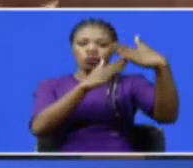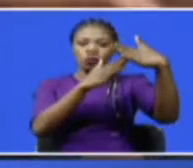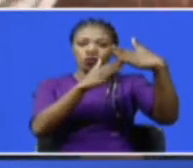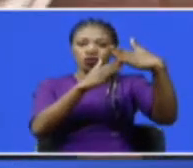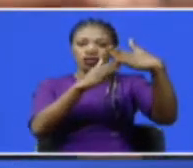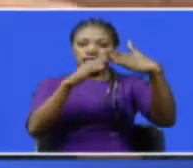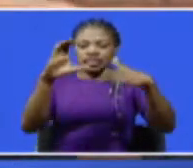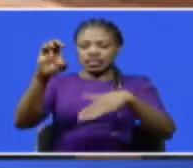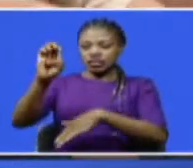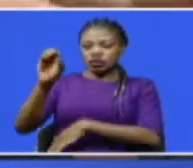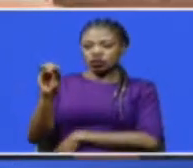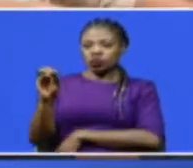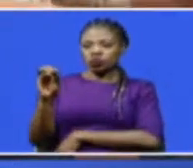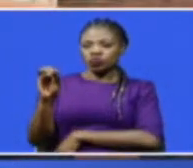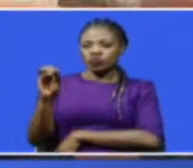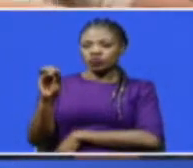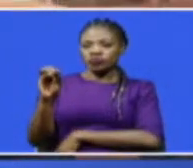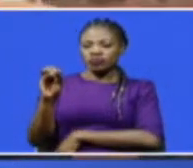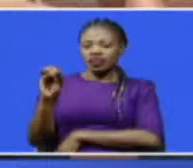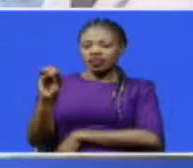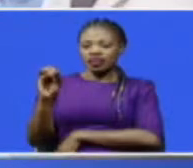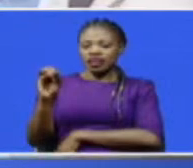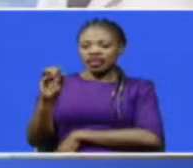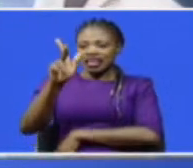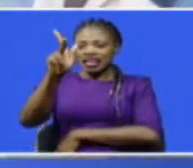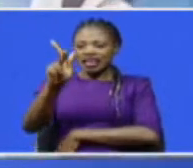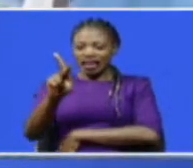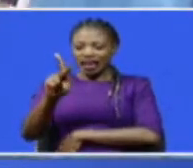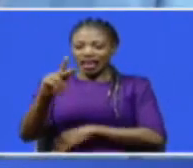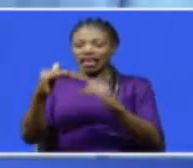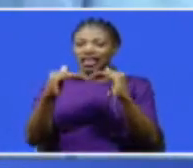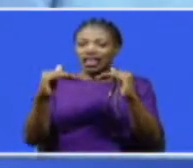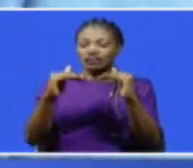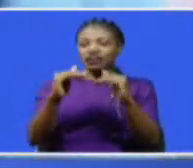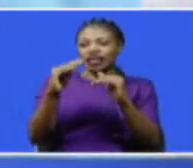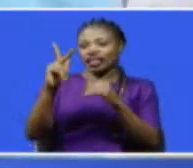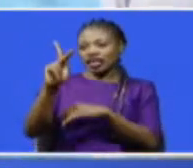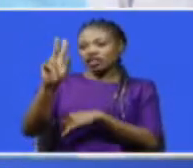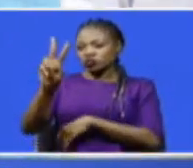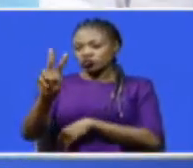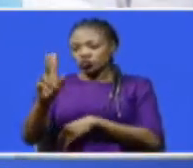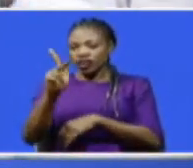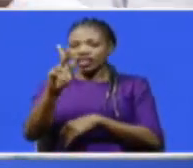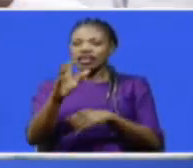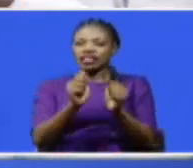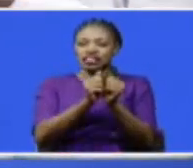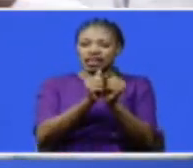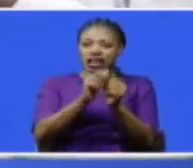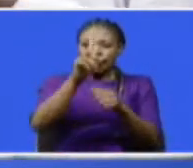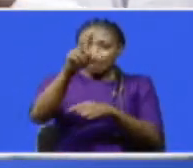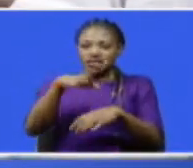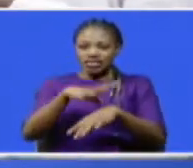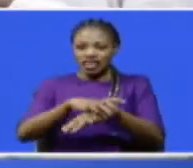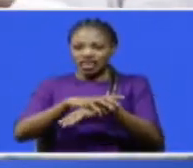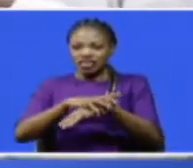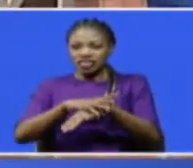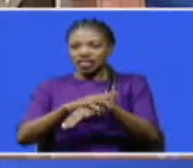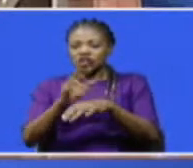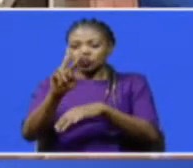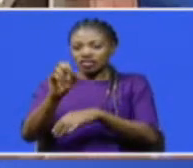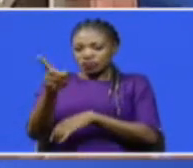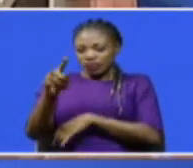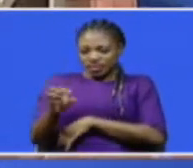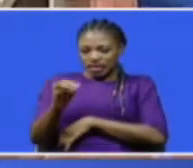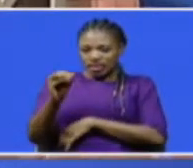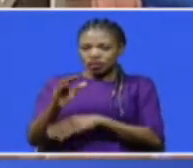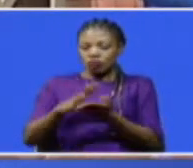afisa mkuu mtendaji. Walio katika daraja la K2 mpaka K10 wanapaswa kupata 20% zaidi katika